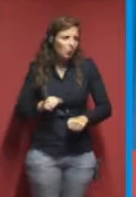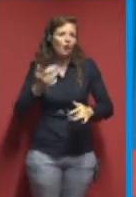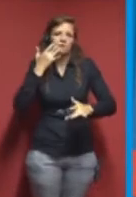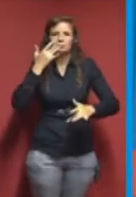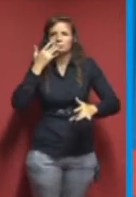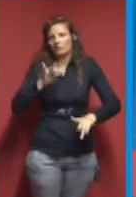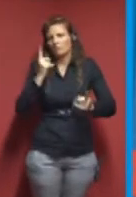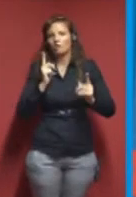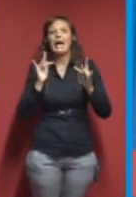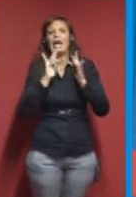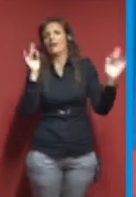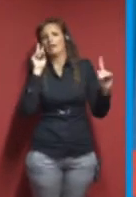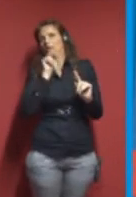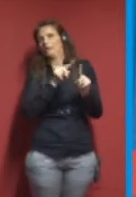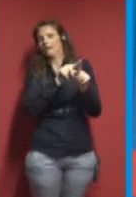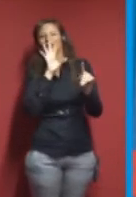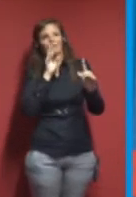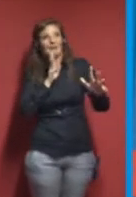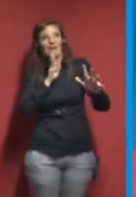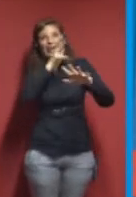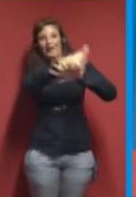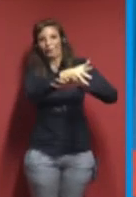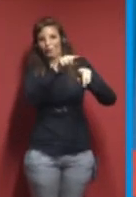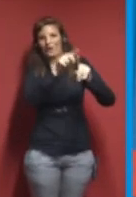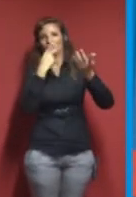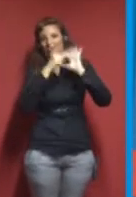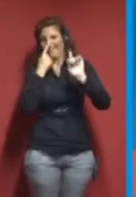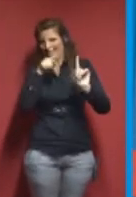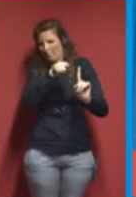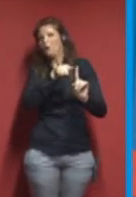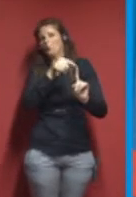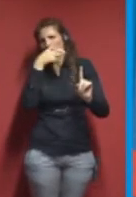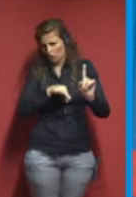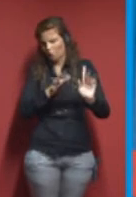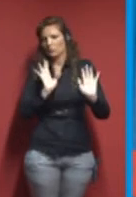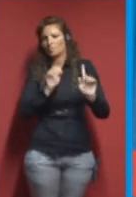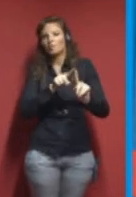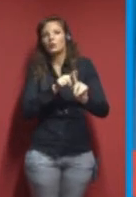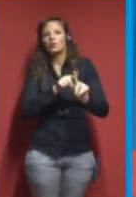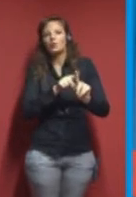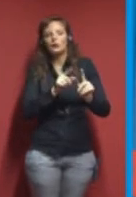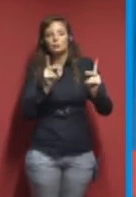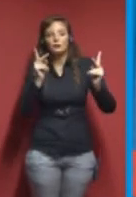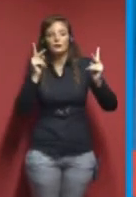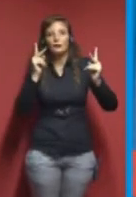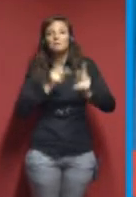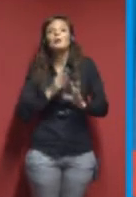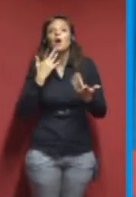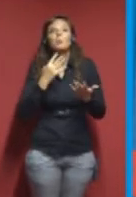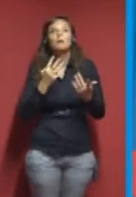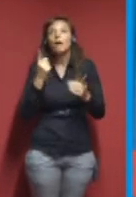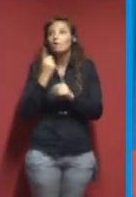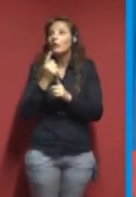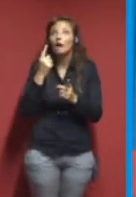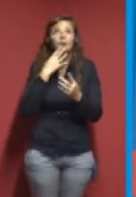per avere accesso a questo tipo di tecnologia alla noce bisogna chiedere permesso non